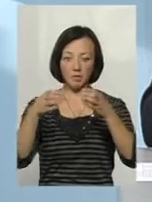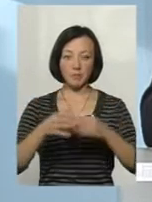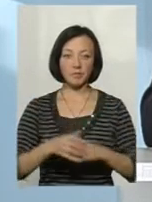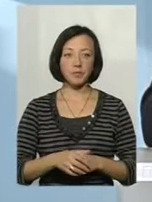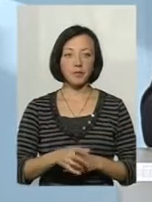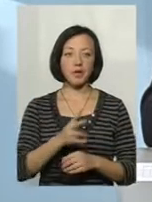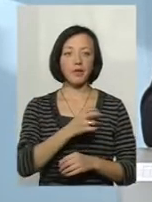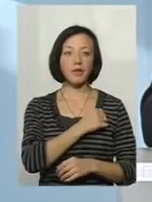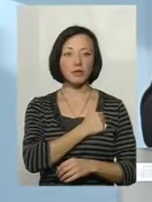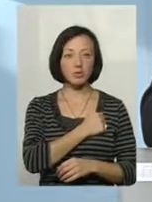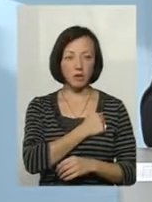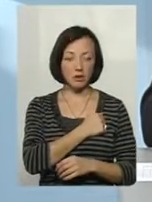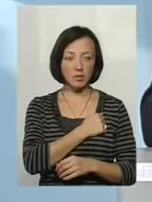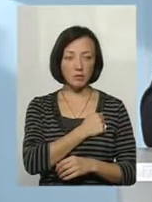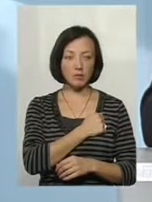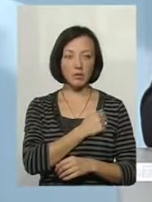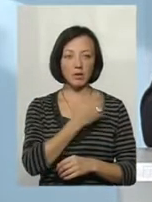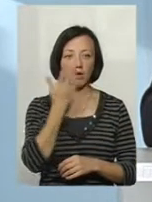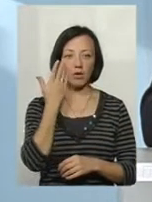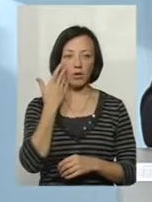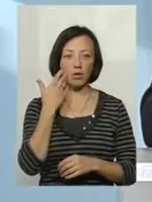На жаль, коли